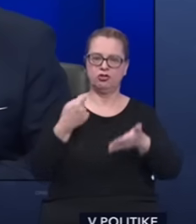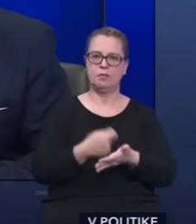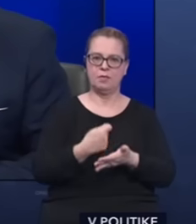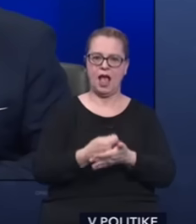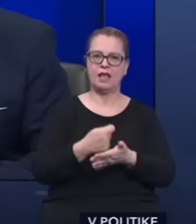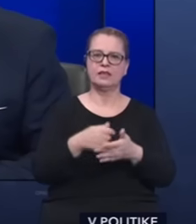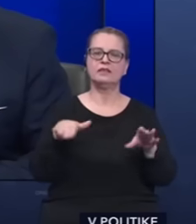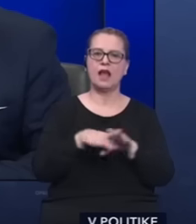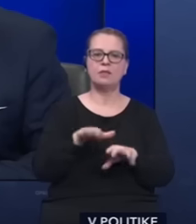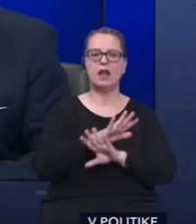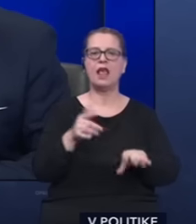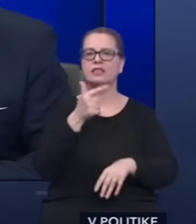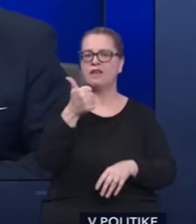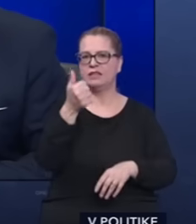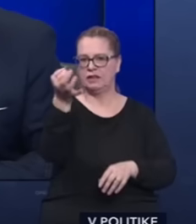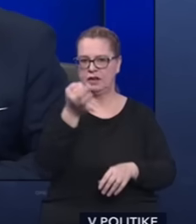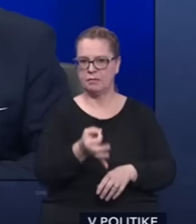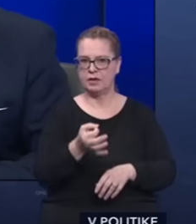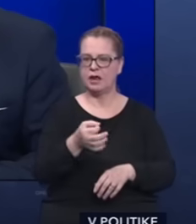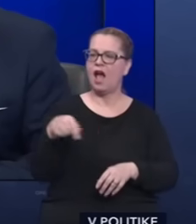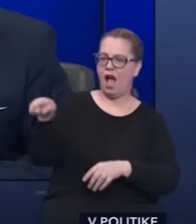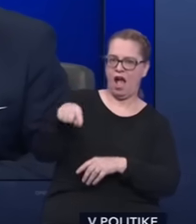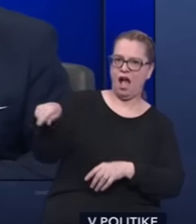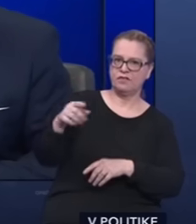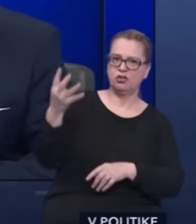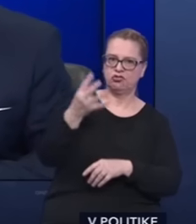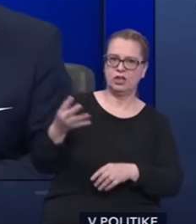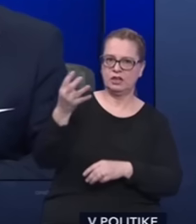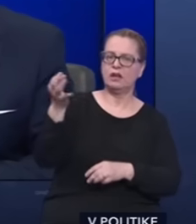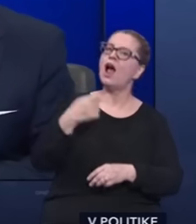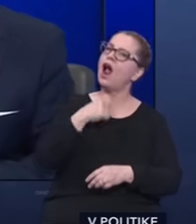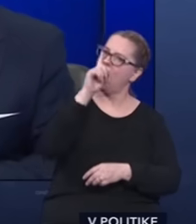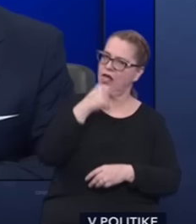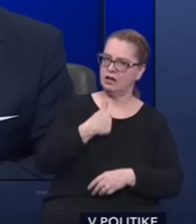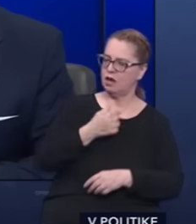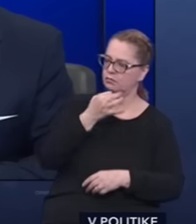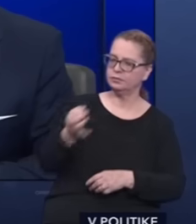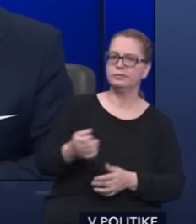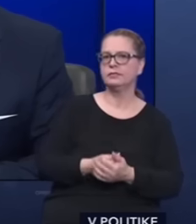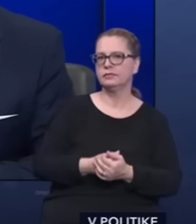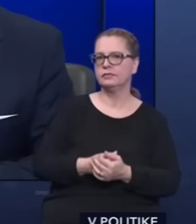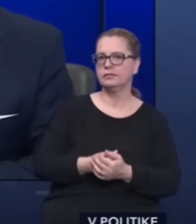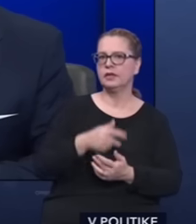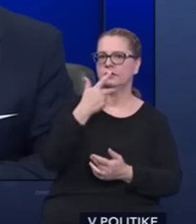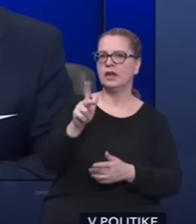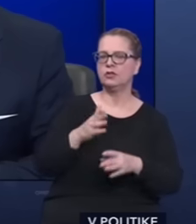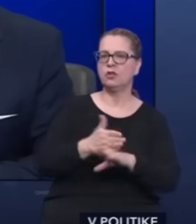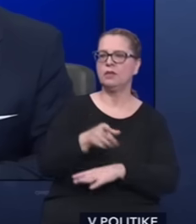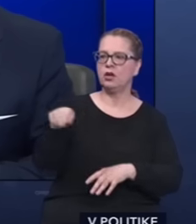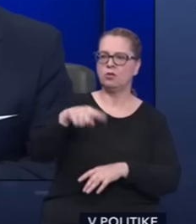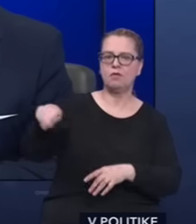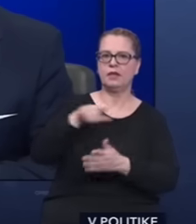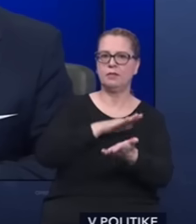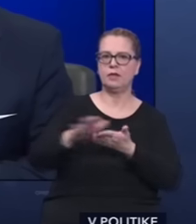zamestnancov niekde okolo 21% a více 40%. Ale ja sa vás pýtam teda, pán Danko, tých 300 miliónov, ktoré ste minuli